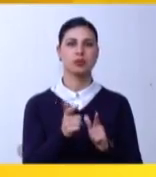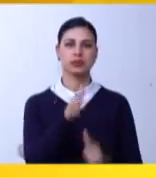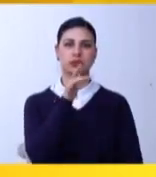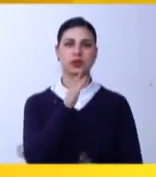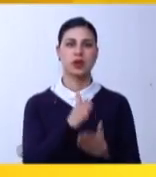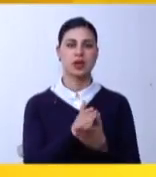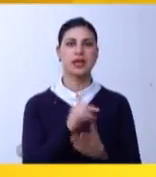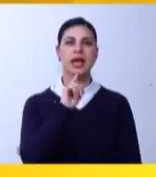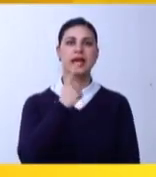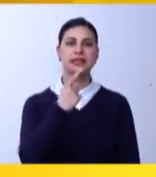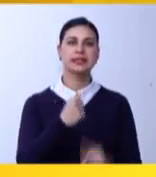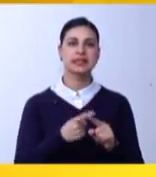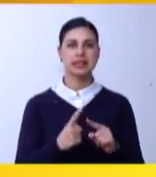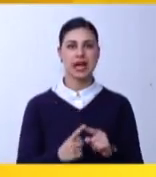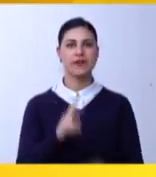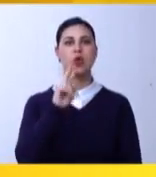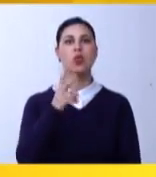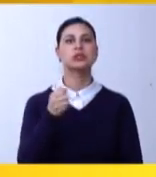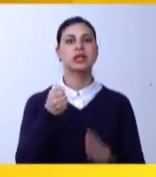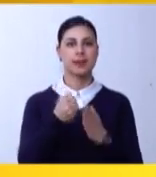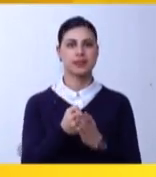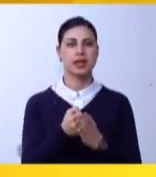ეს არის წლინახევრიდან 2 წლამდე, როდესაც